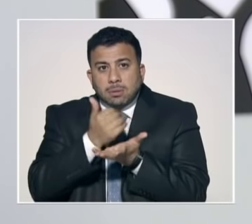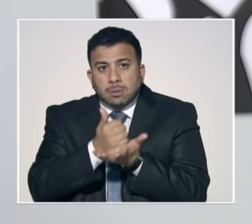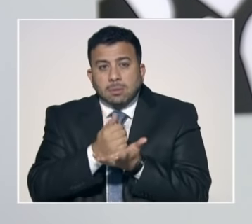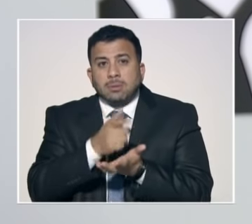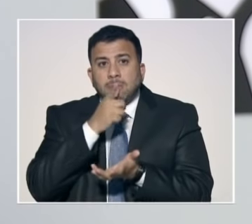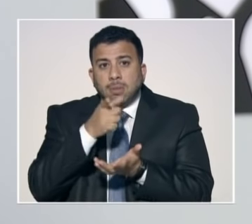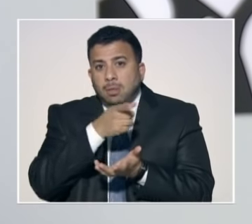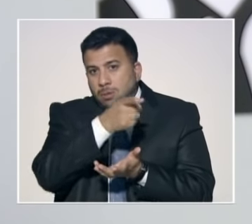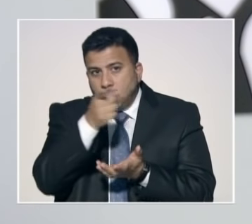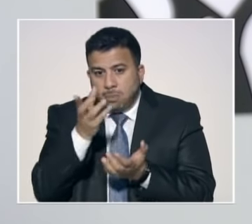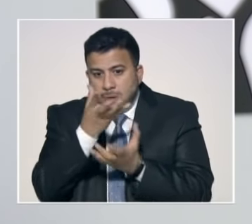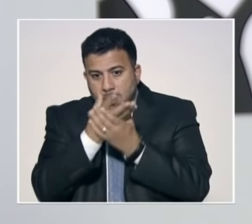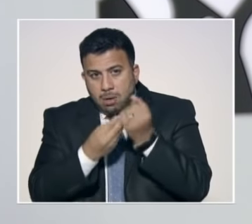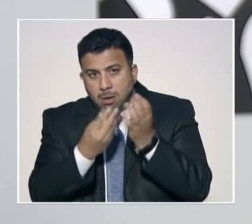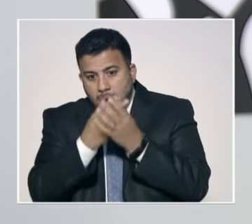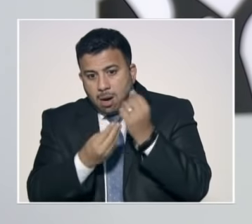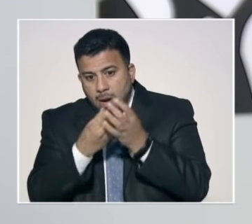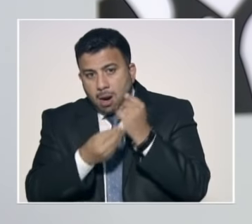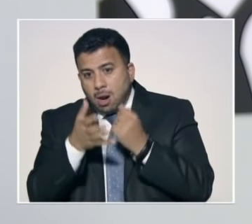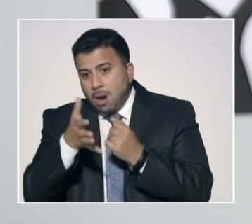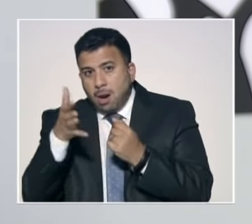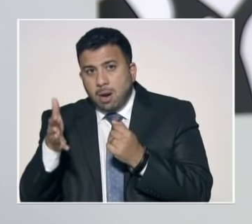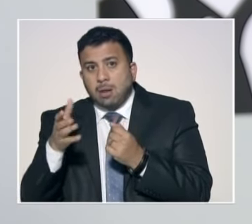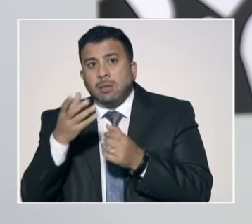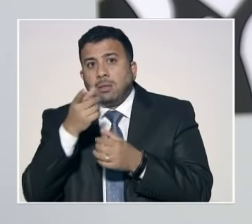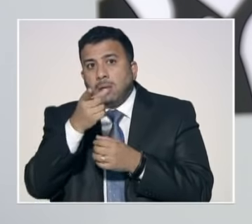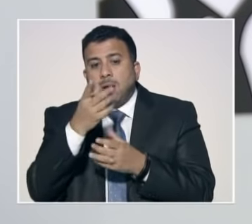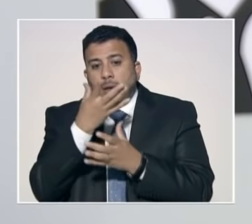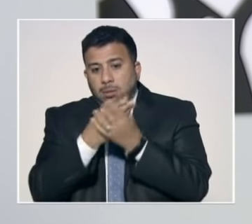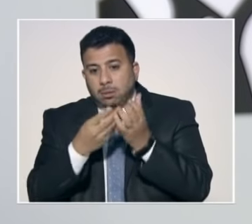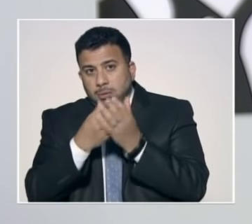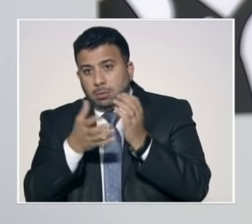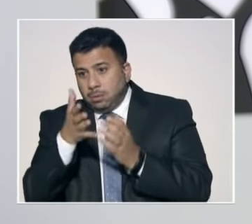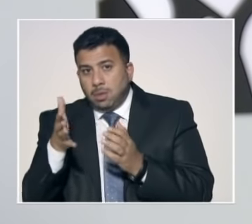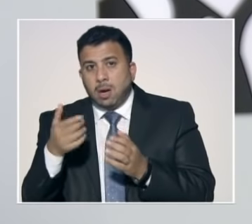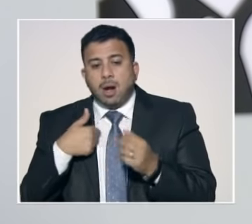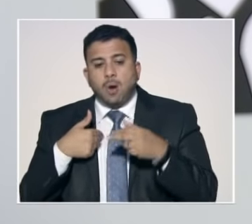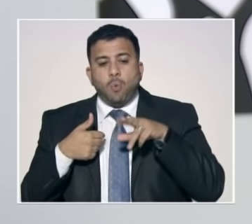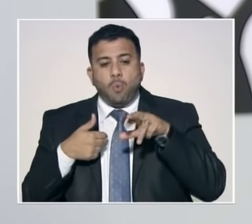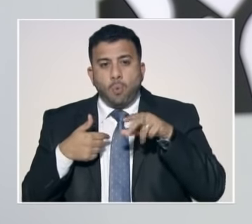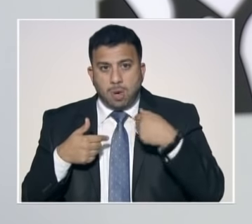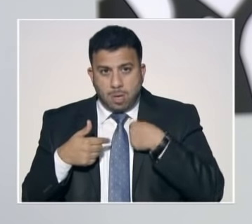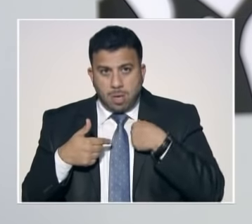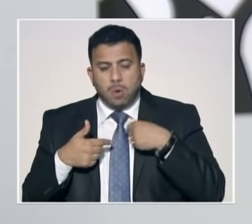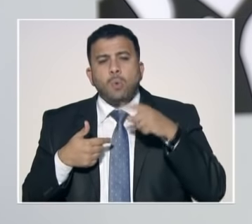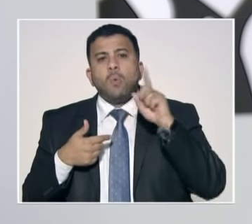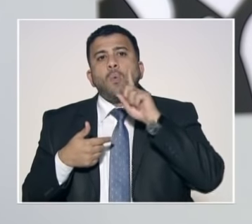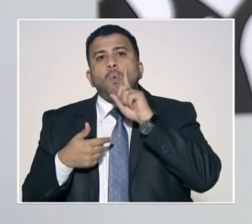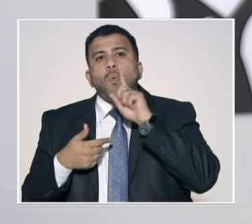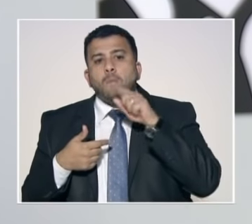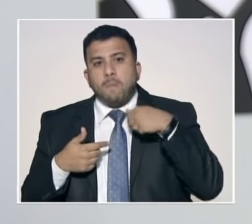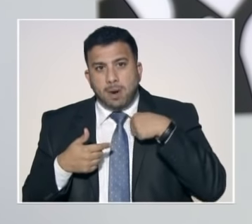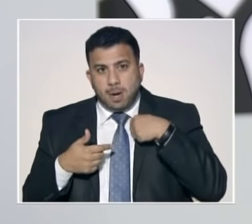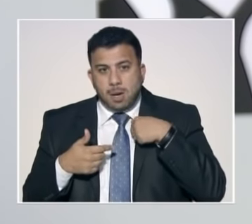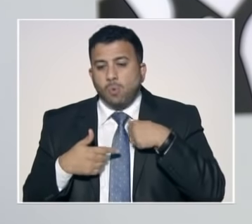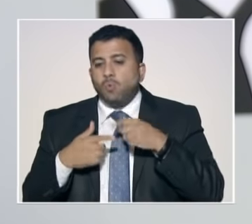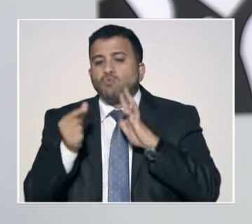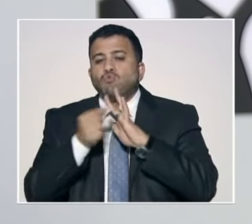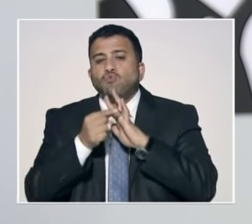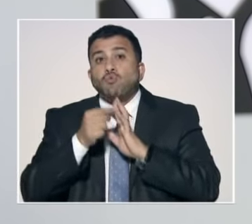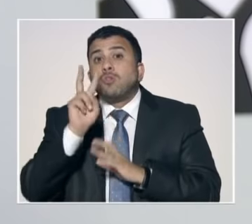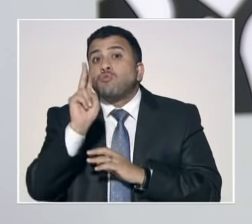وزوجة والدك أيضا وأولادها وزوجة عمك وأولادها، هؤلاء كلهم يشتركون في الأجرات، يقسم على قسمة الله